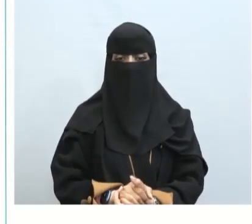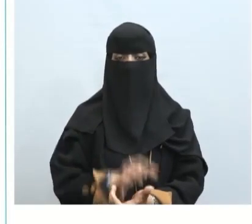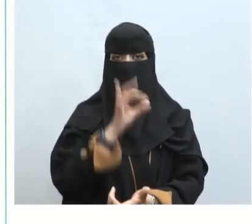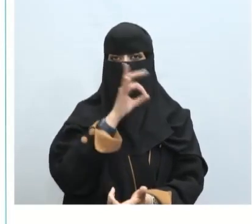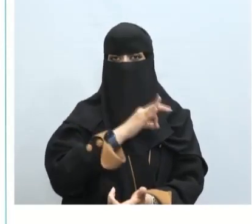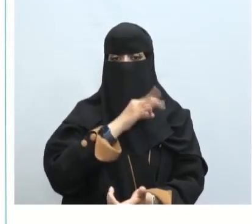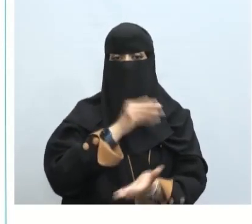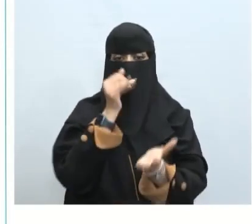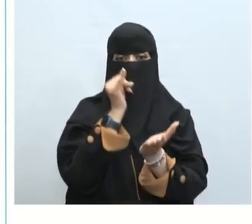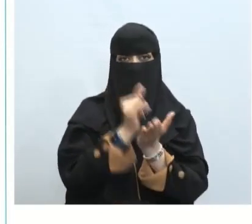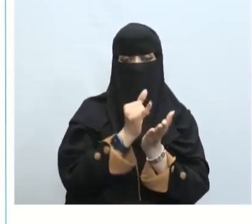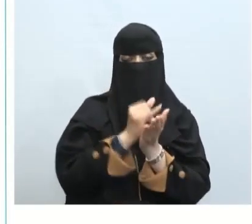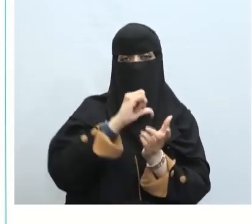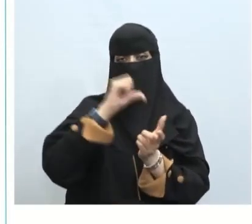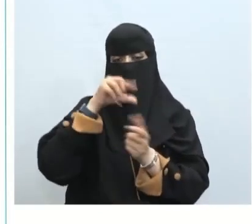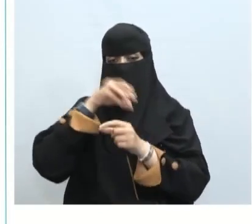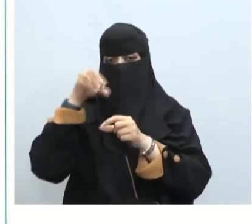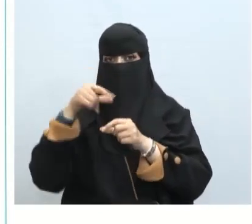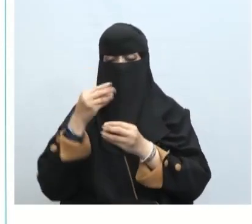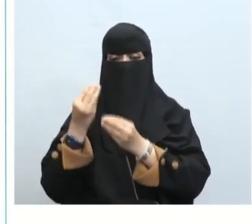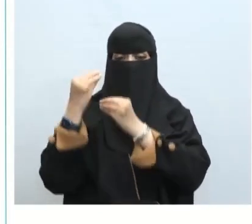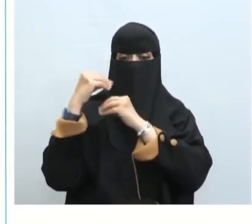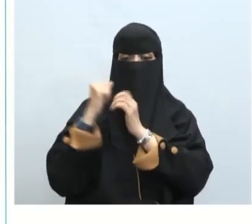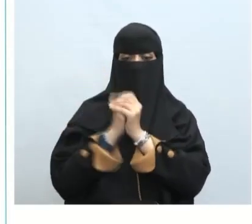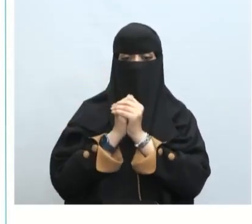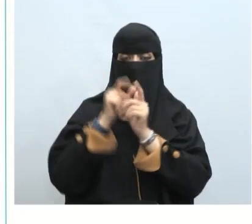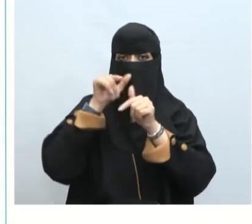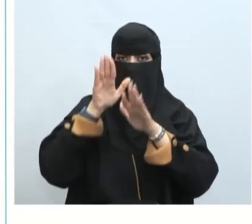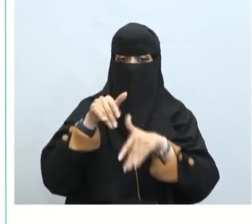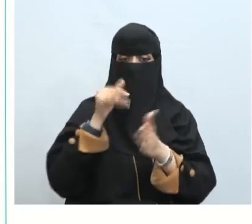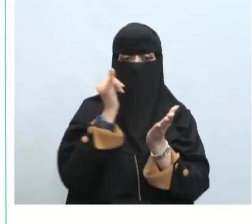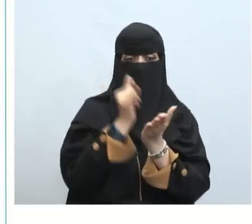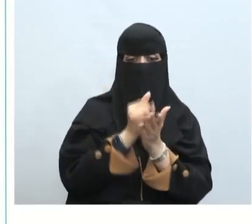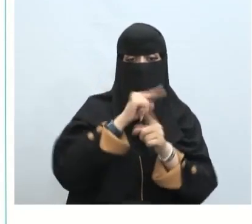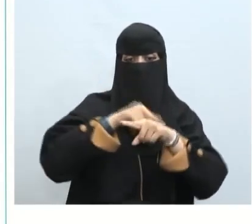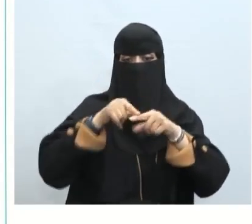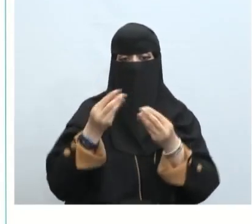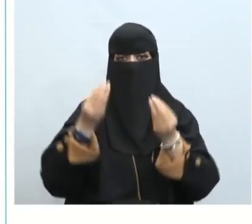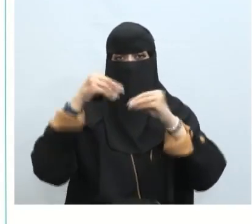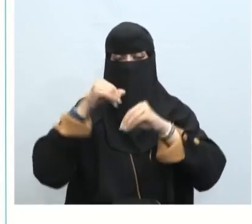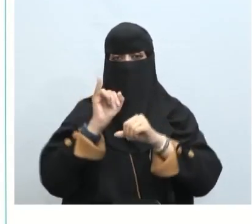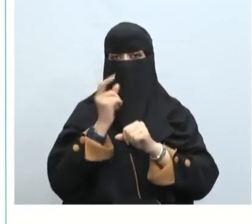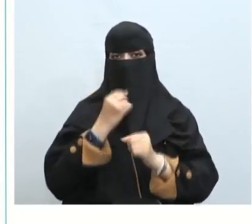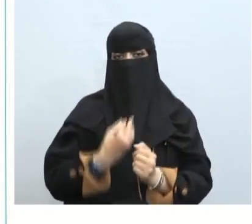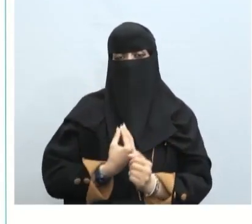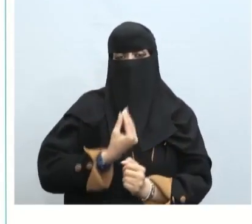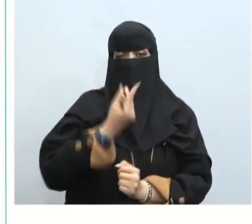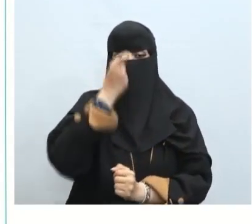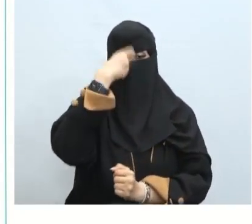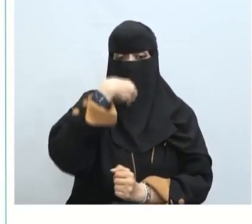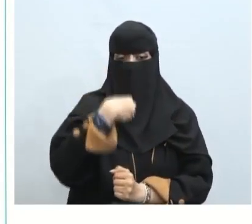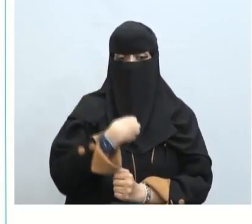فوائد المسؤوليه ووسائل تحملها تؤدي المسؤوليه الى مزيد من